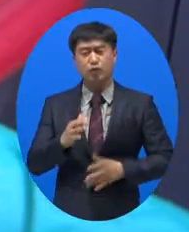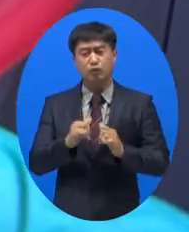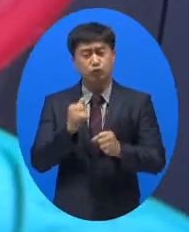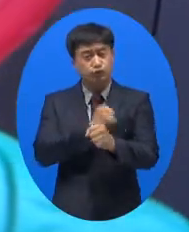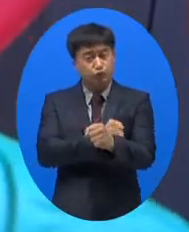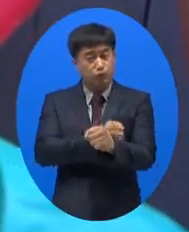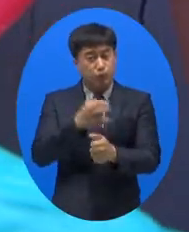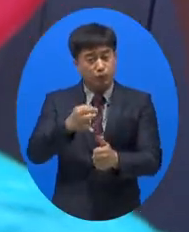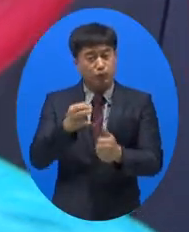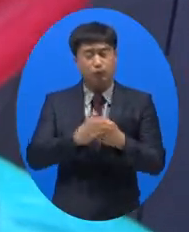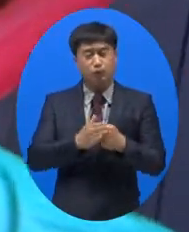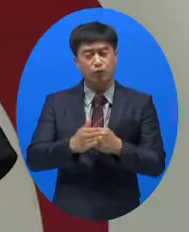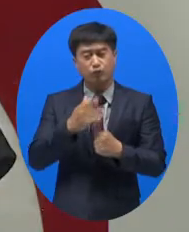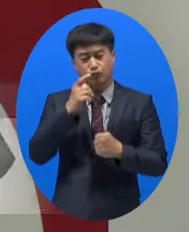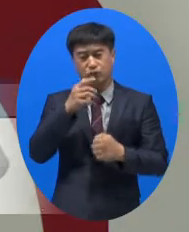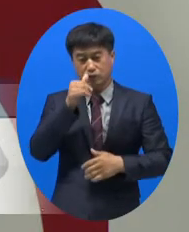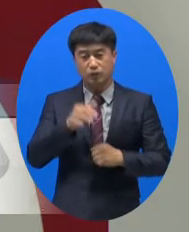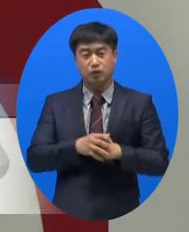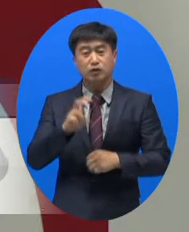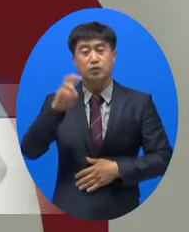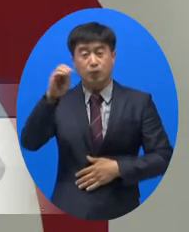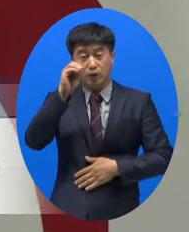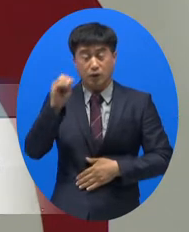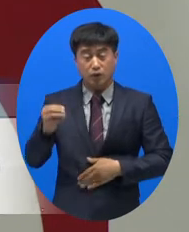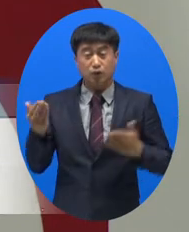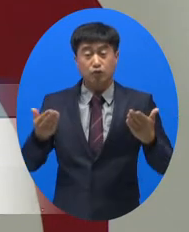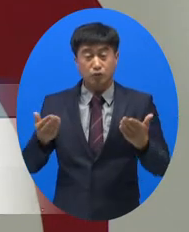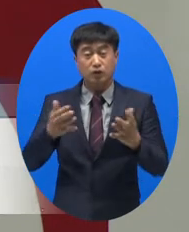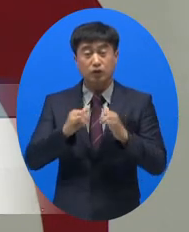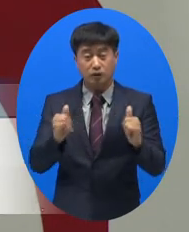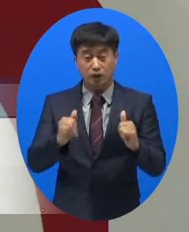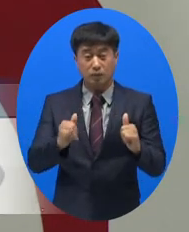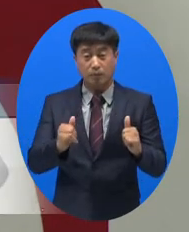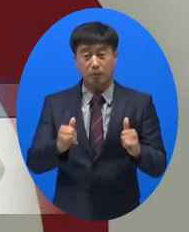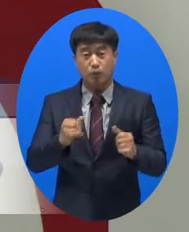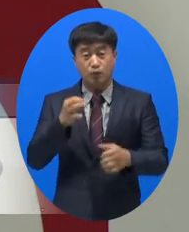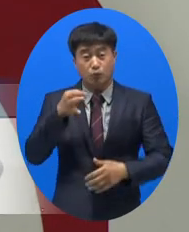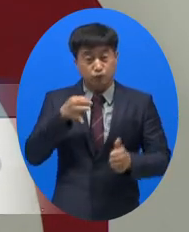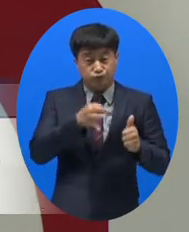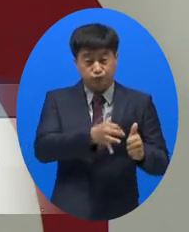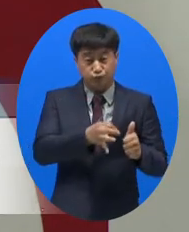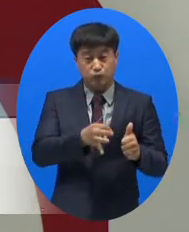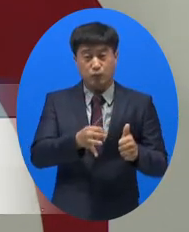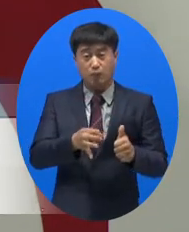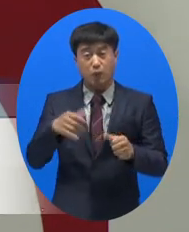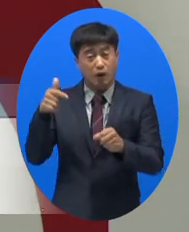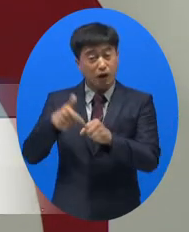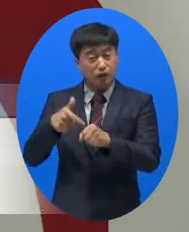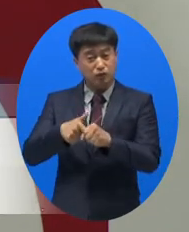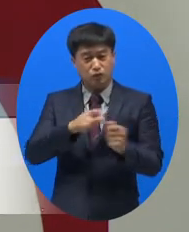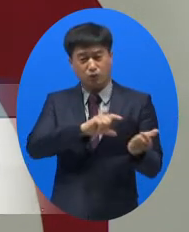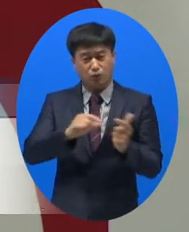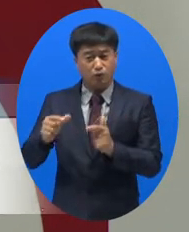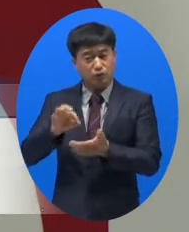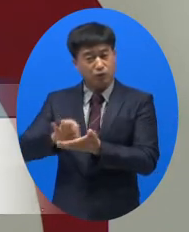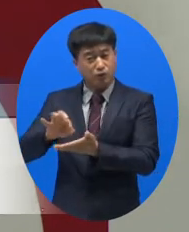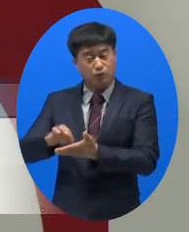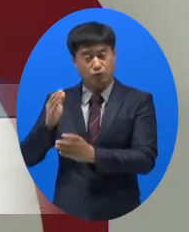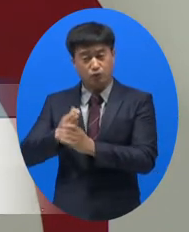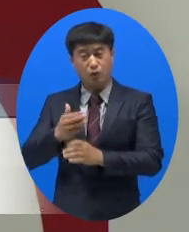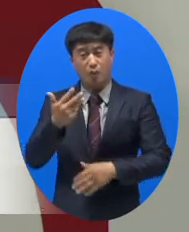때도 있습니다. 또 20%가 종사자분들의 인건비나 가스비 여러 가지 요인으로 이렇게 지출이